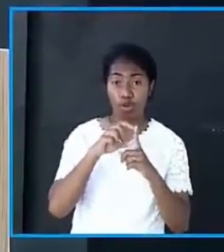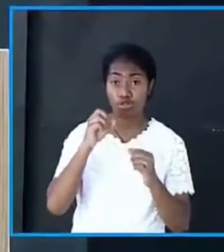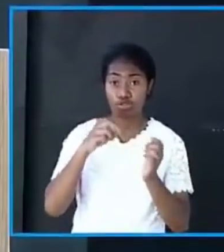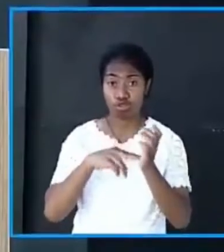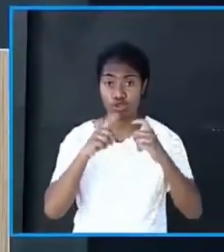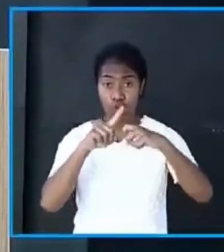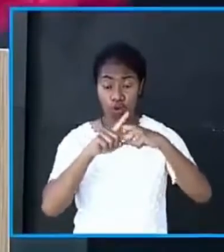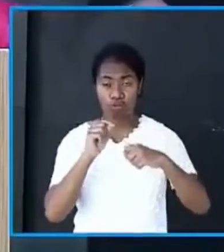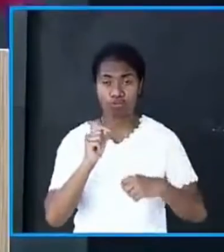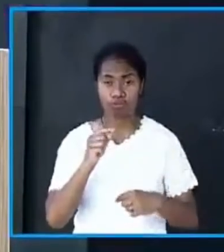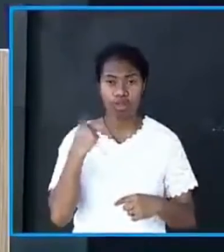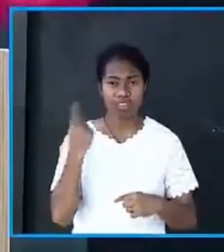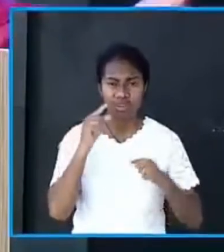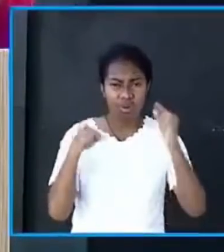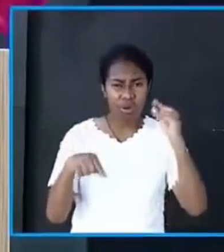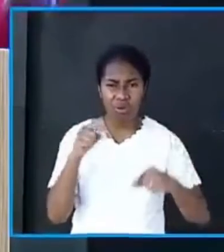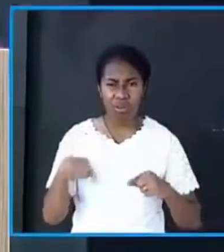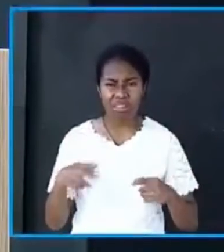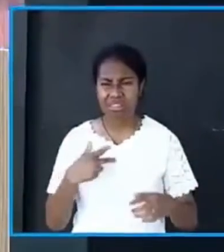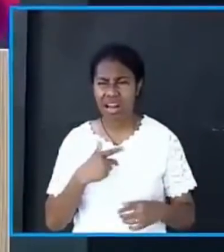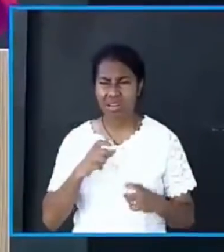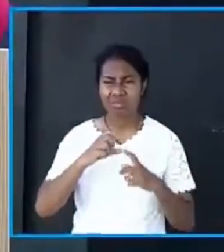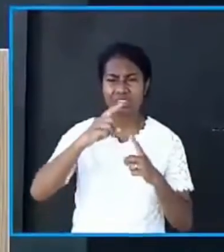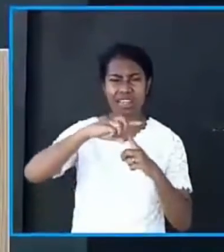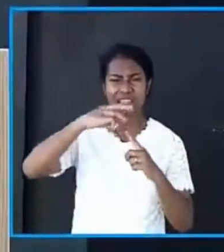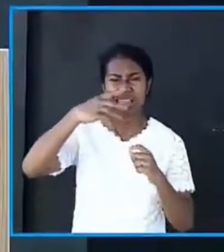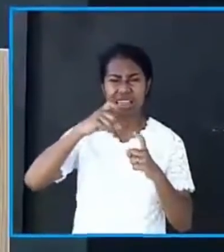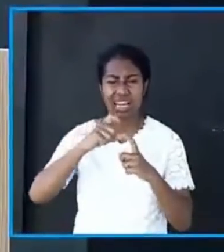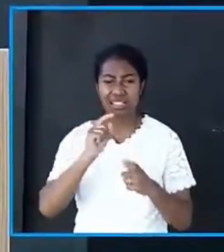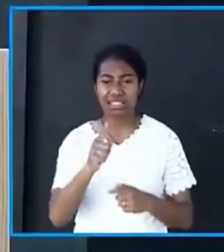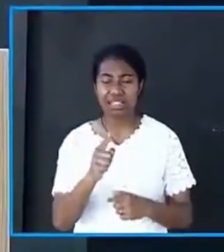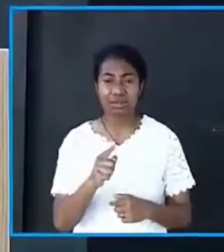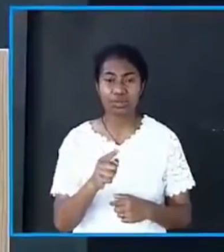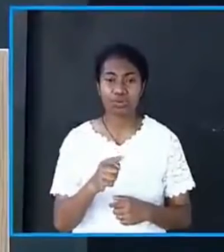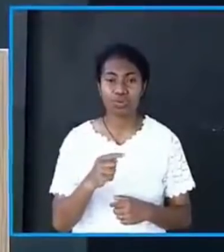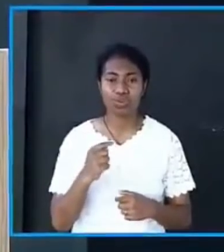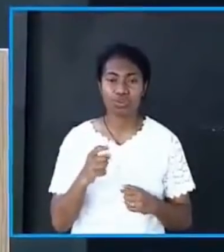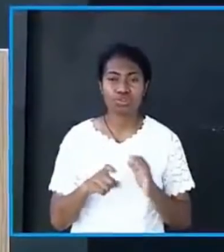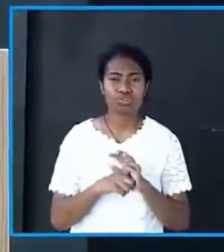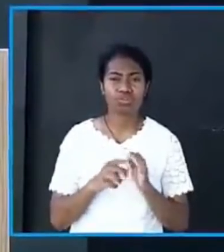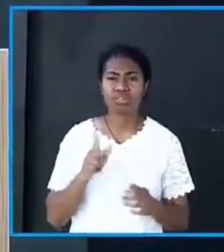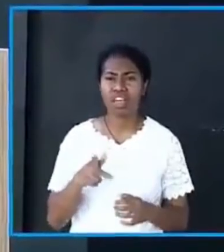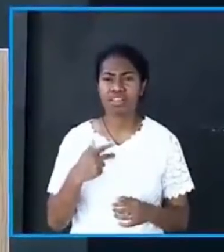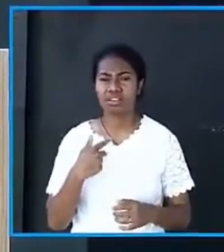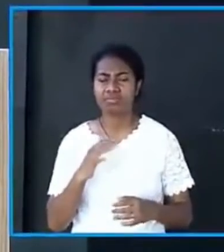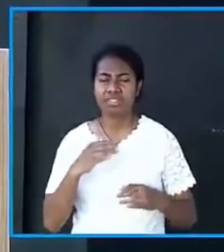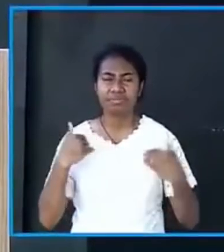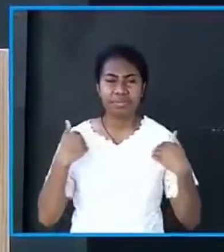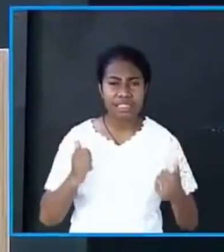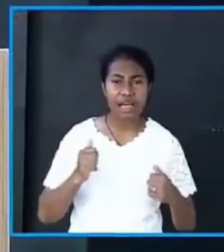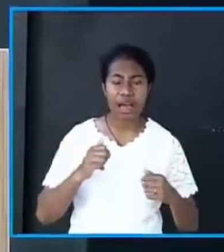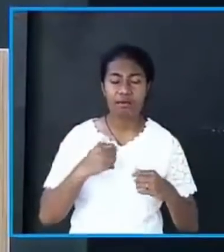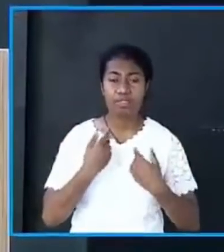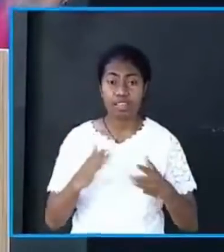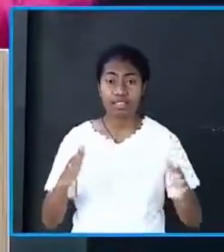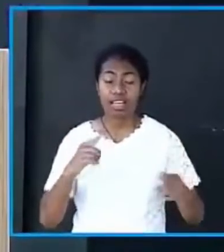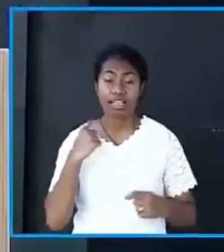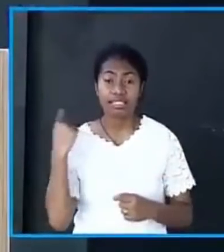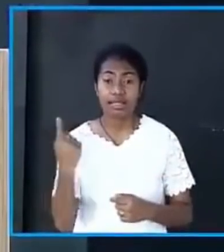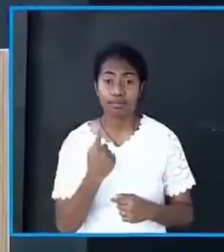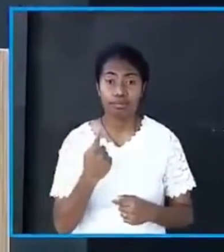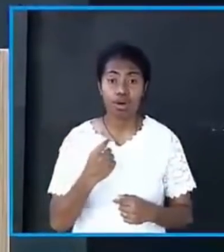al-qur'an yang telah Lupus nasi dengan seluruh masalah memikirkan saya mau menyelesaikan semuanya ini